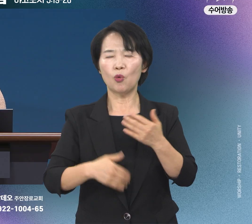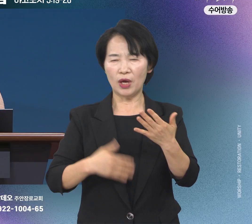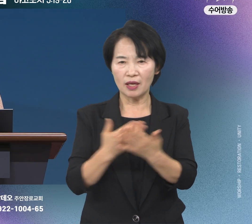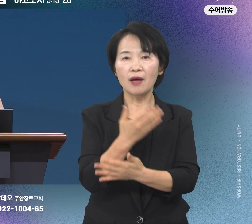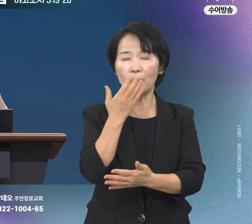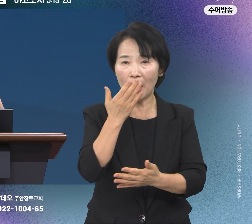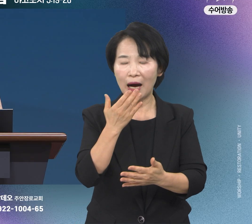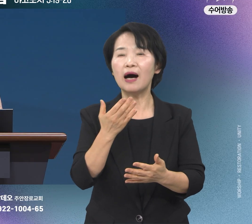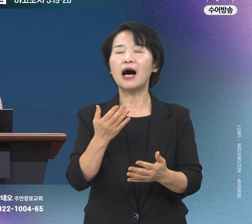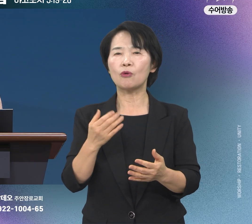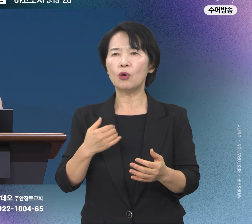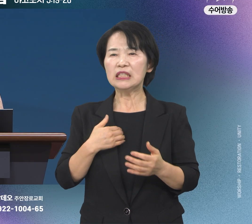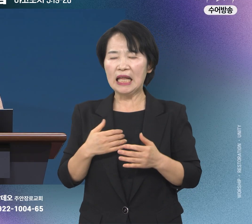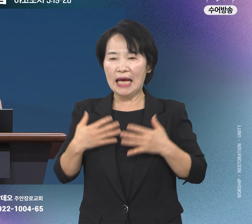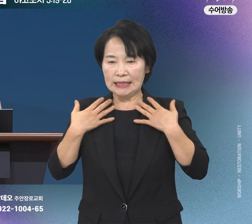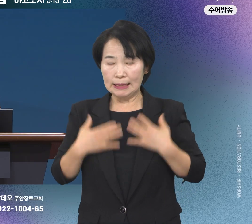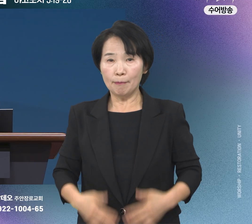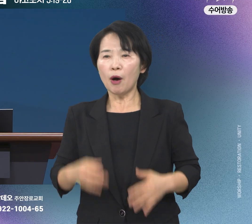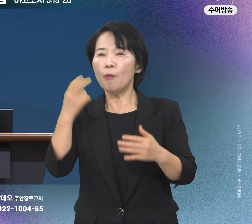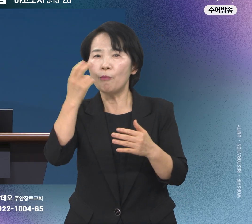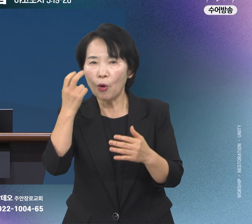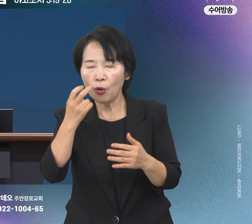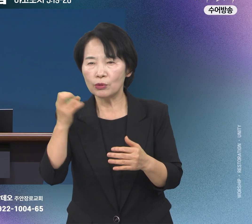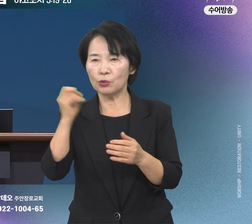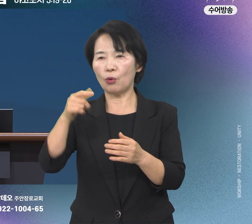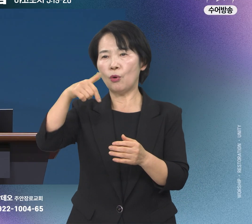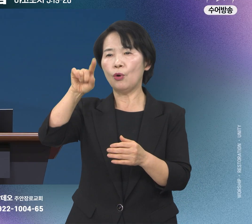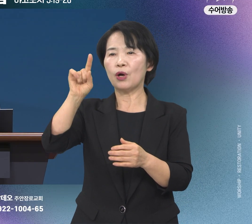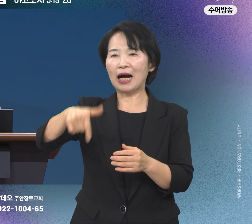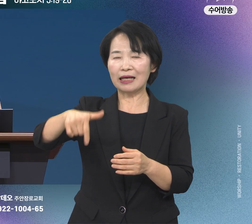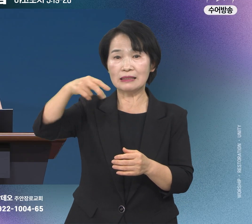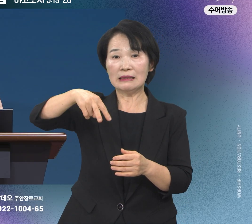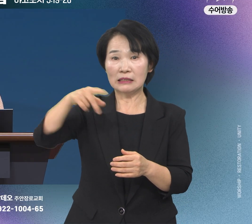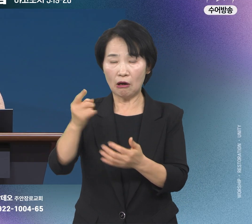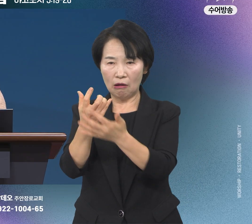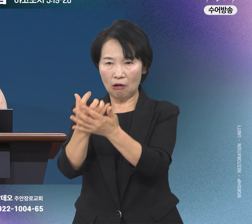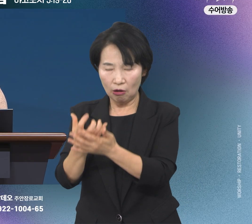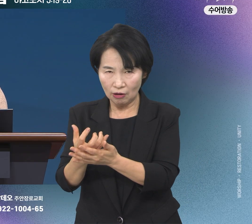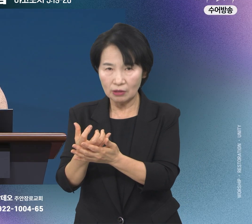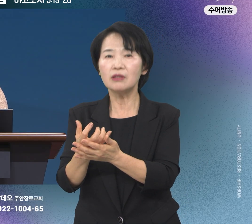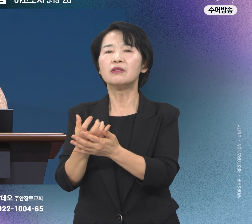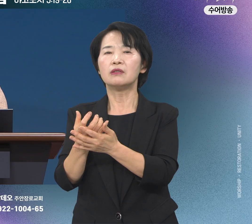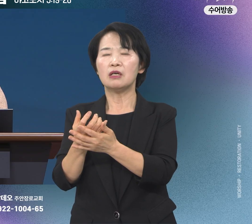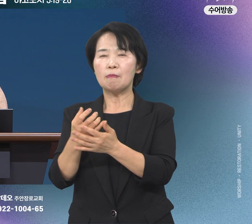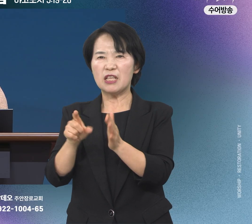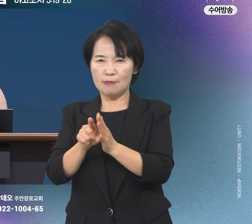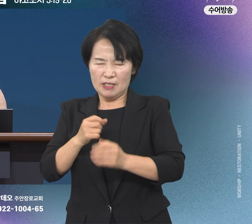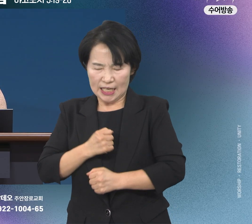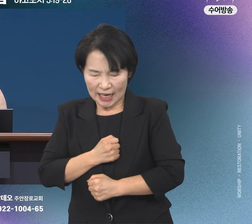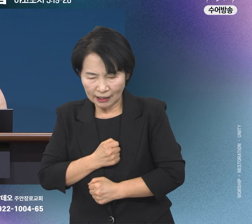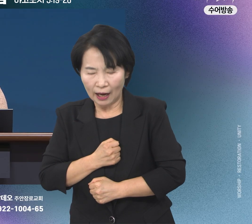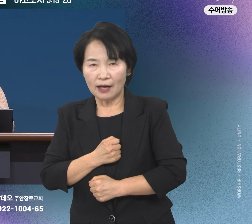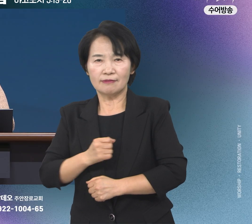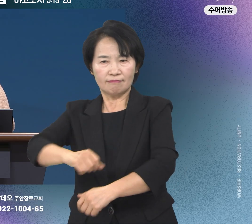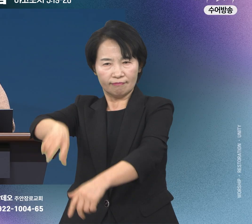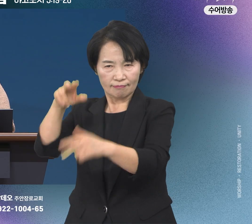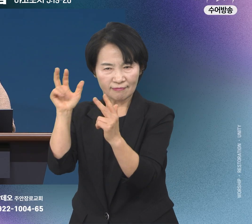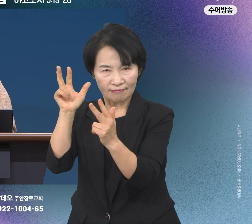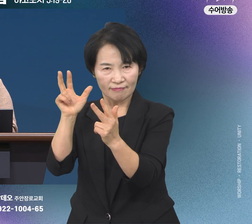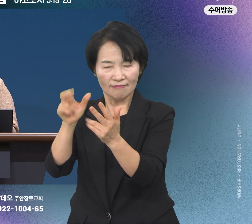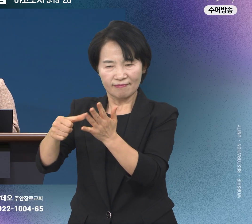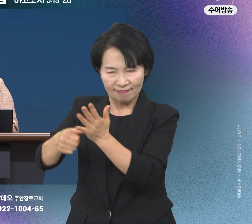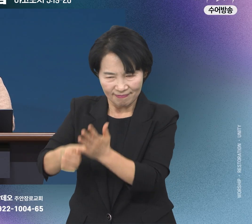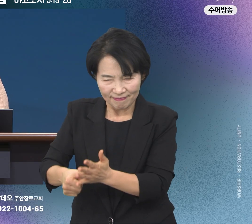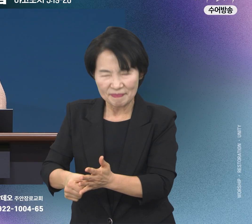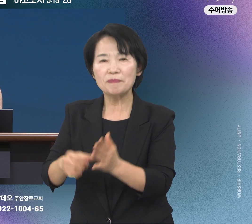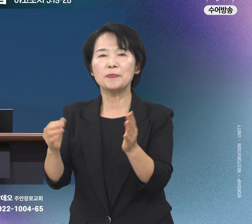썼습니다. 이 신천지 신앙이 어떤 일이 있어도 지킨다고 하는 그런 각서. 이제 그래서 저는 부모님한테